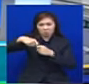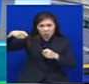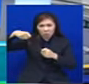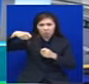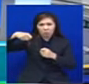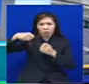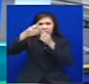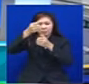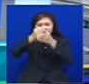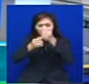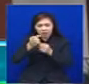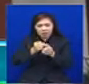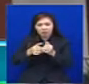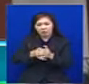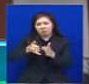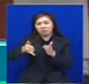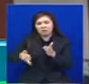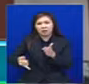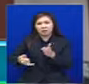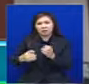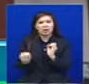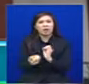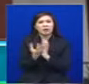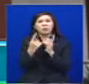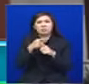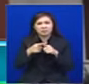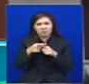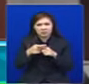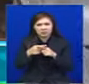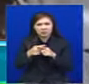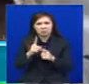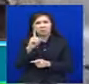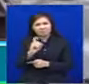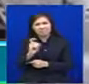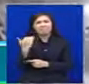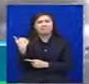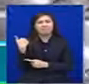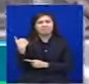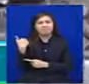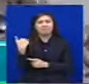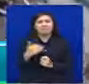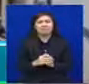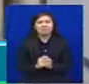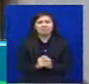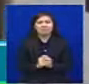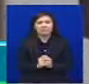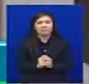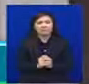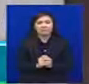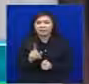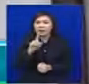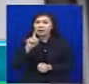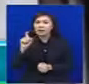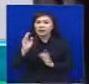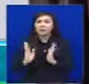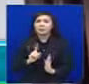มาซึ่งทำให้นักเรียนเนี่ยได้รับบาดเจ็บบางส่วนนะครับแล้วก็เสียชีวิตในที่ทราบนะครับ ครับ ครับ คุณรัชพลครับเ